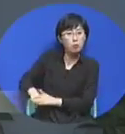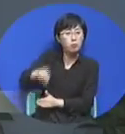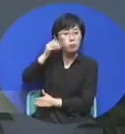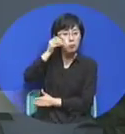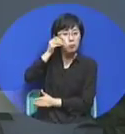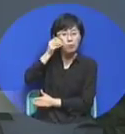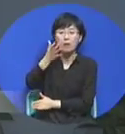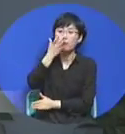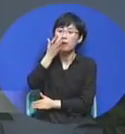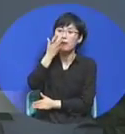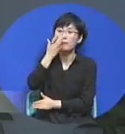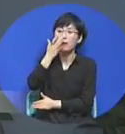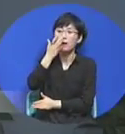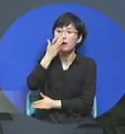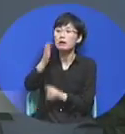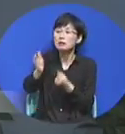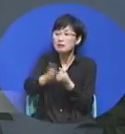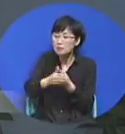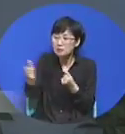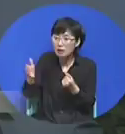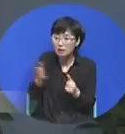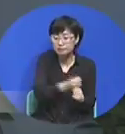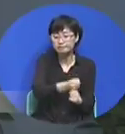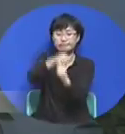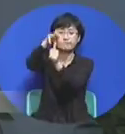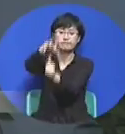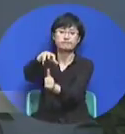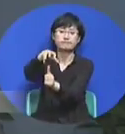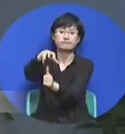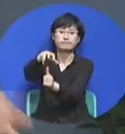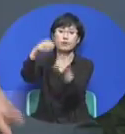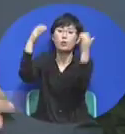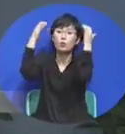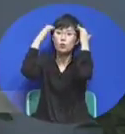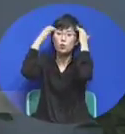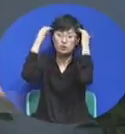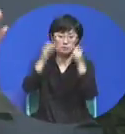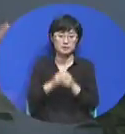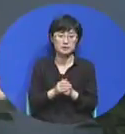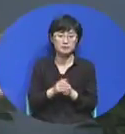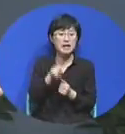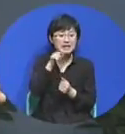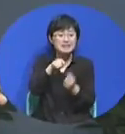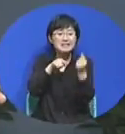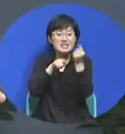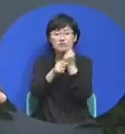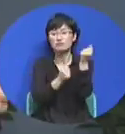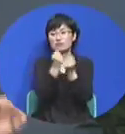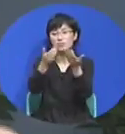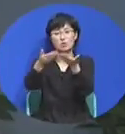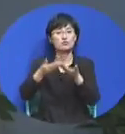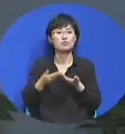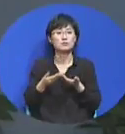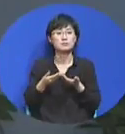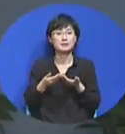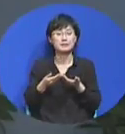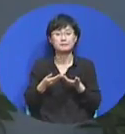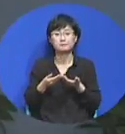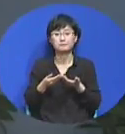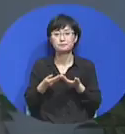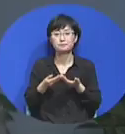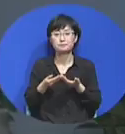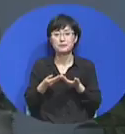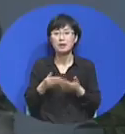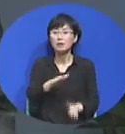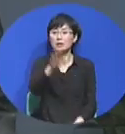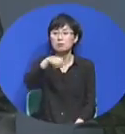그게 포로 이유입니다. That was the reason why they were taken as captives. 그걸 지금 알려주는 겁니다. And that's what God reveals today.